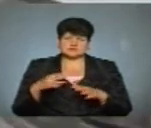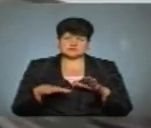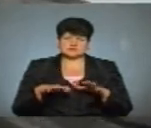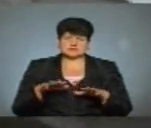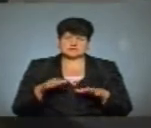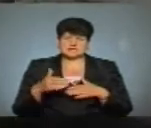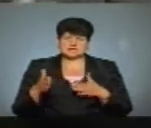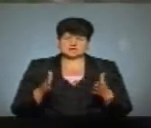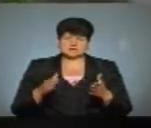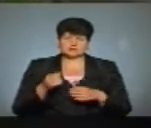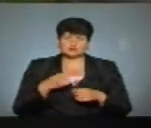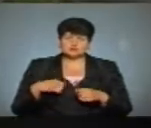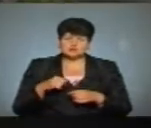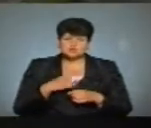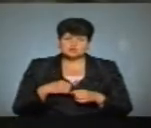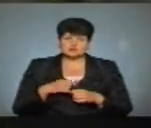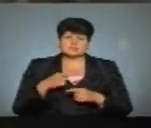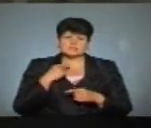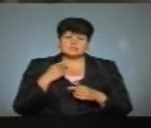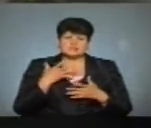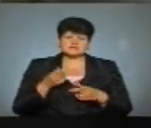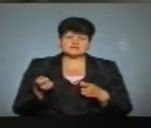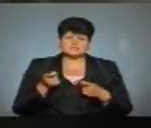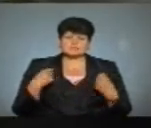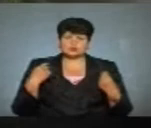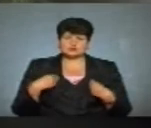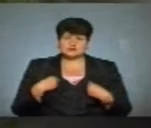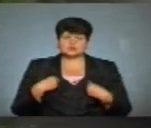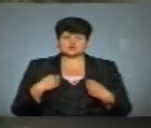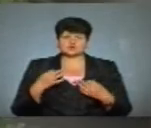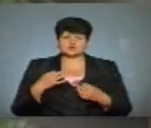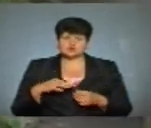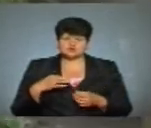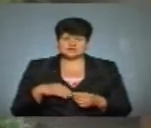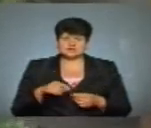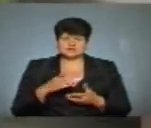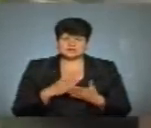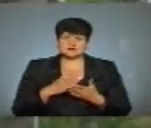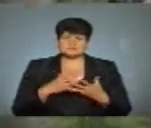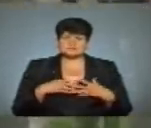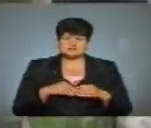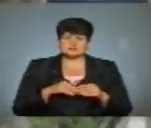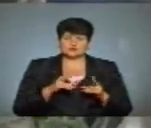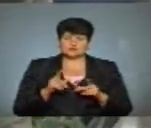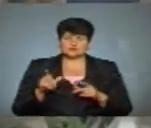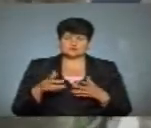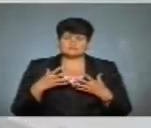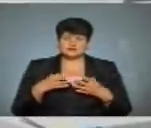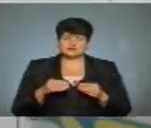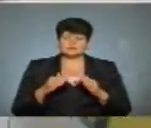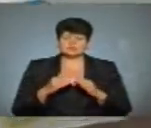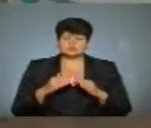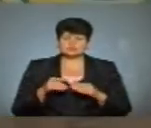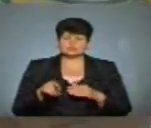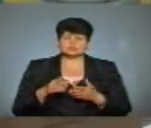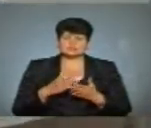тушонки. Веземо і одежу, веземо сорочки такі для сім'їка, бо там же ж є люди теж, які втратили домівки. Тут